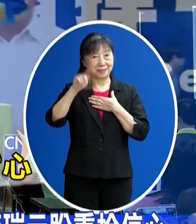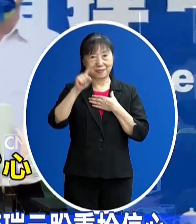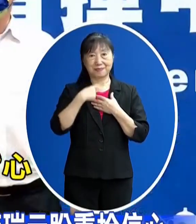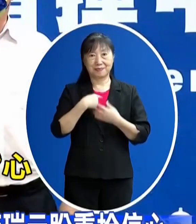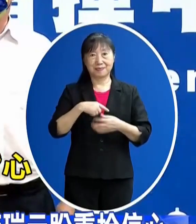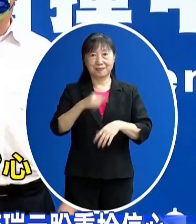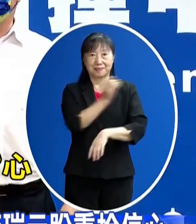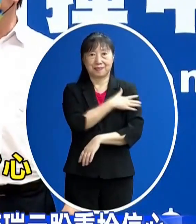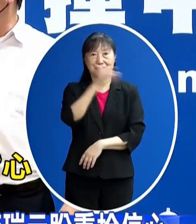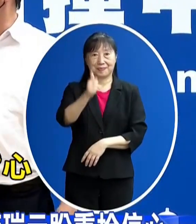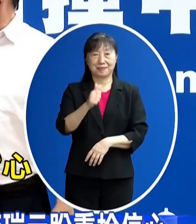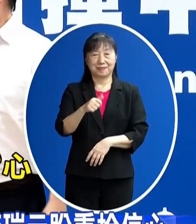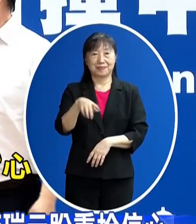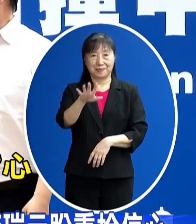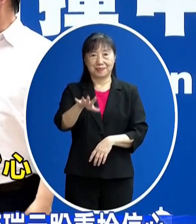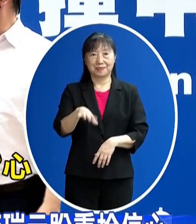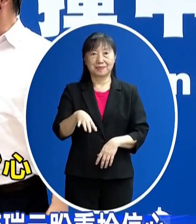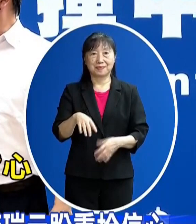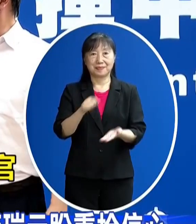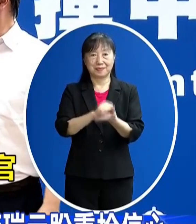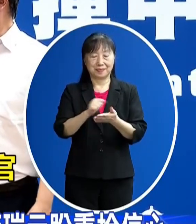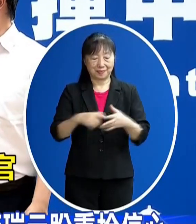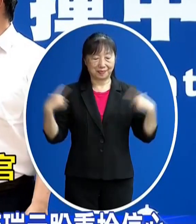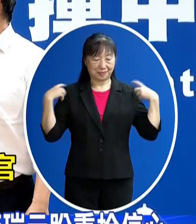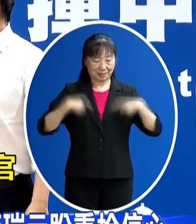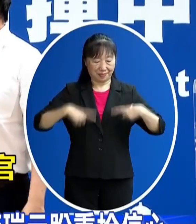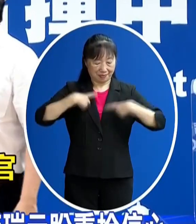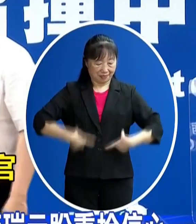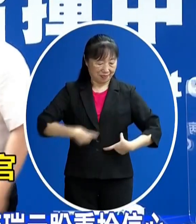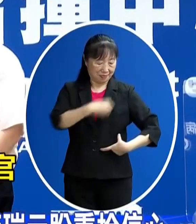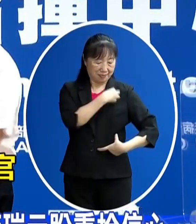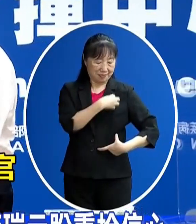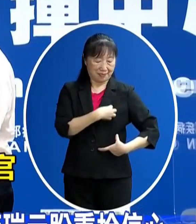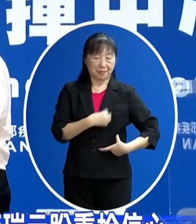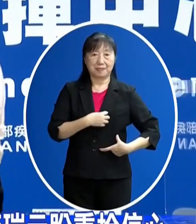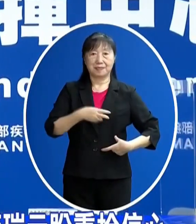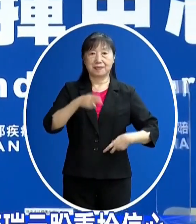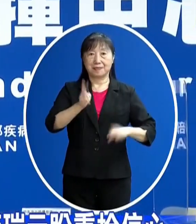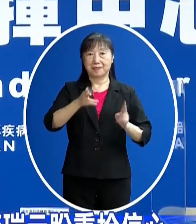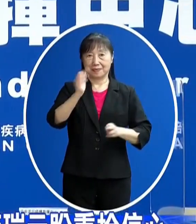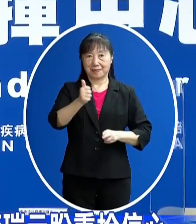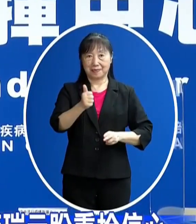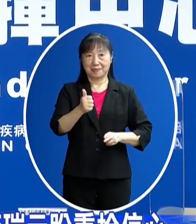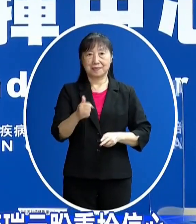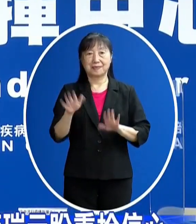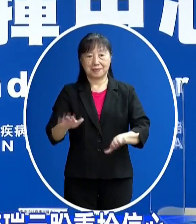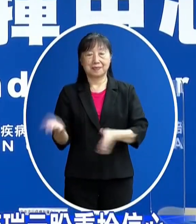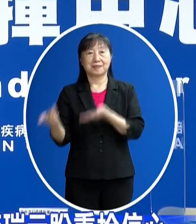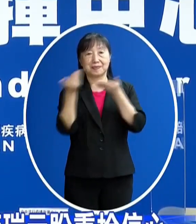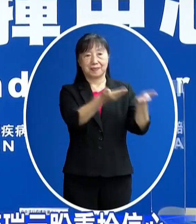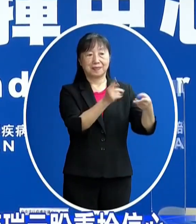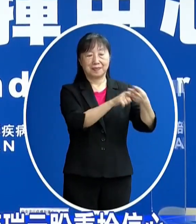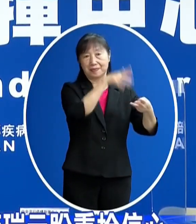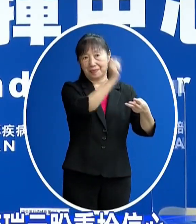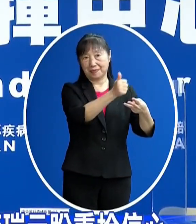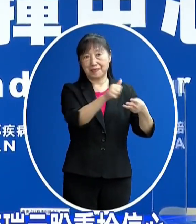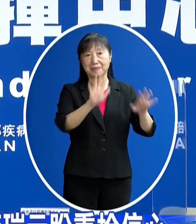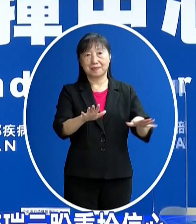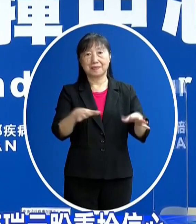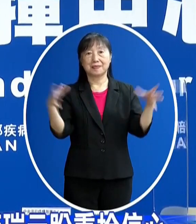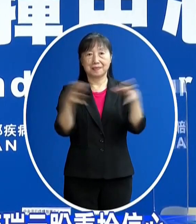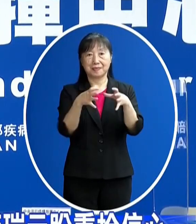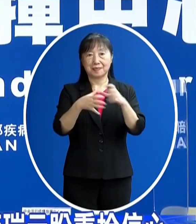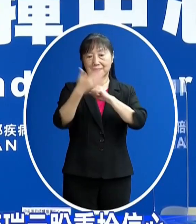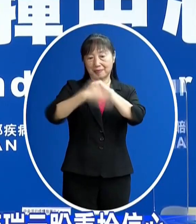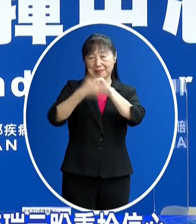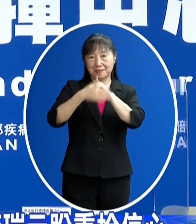这个指挥官名称的指挥中心背心要交给王指挥官。 明明已经卸任卫副部长，还特别来一